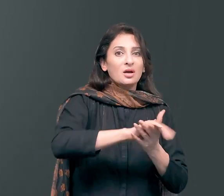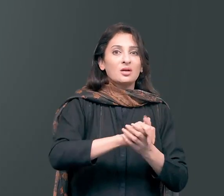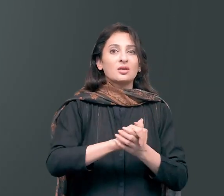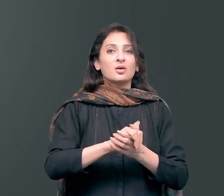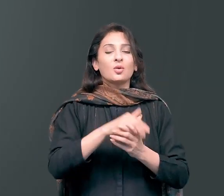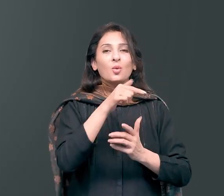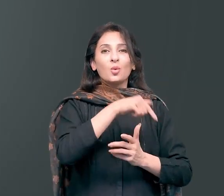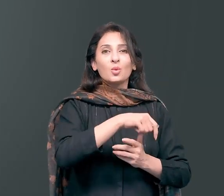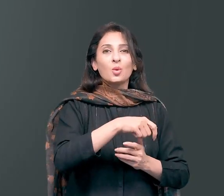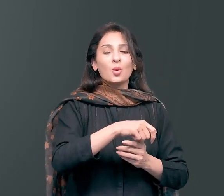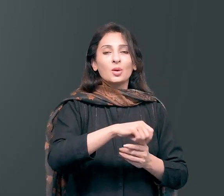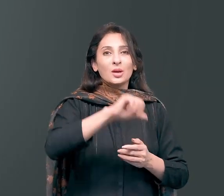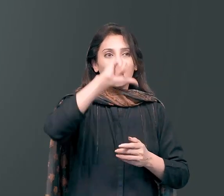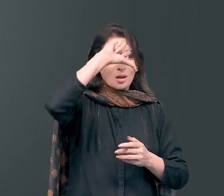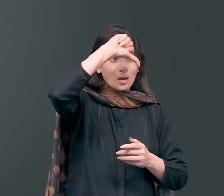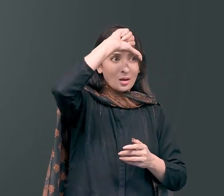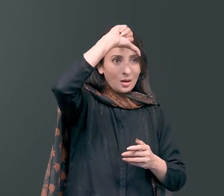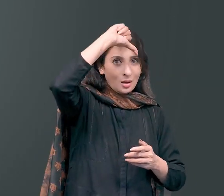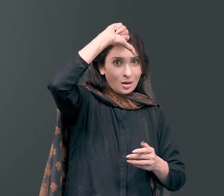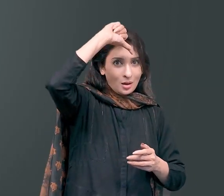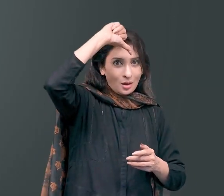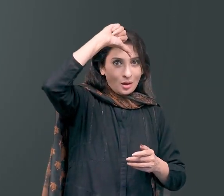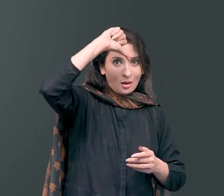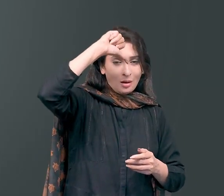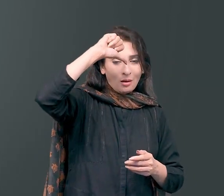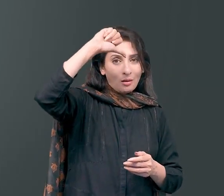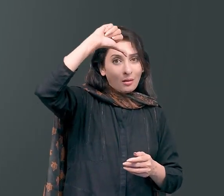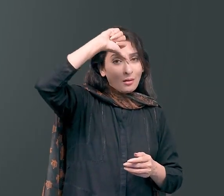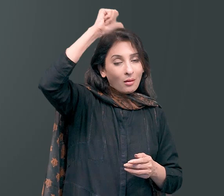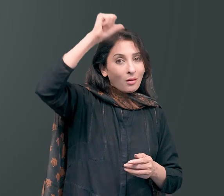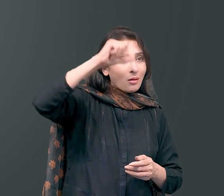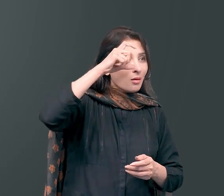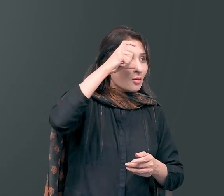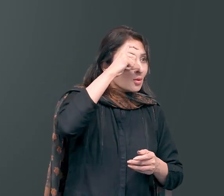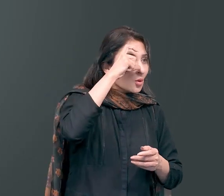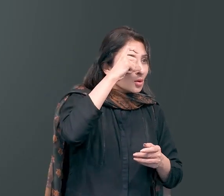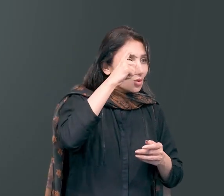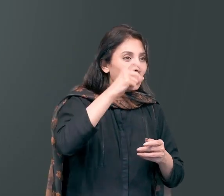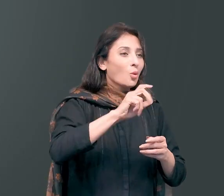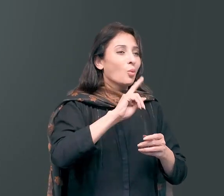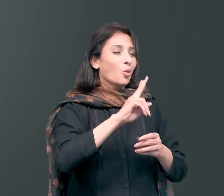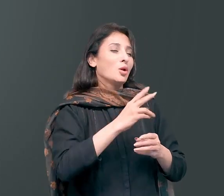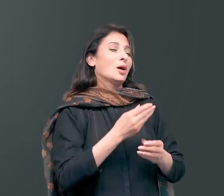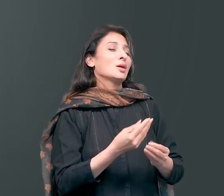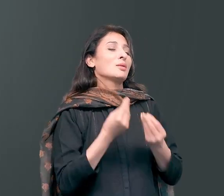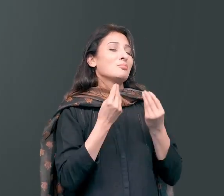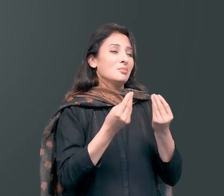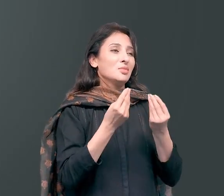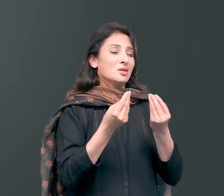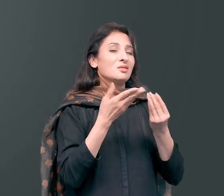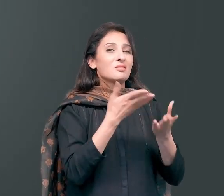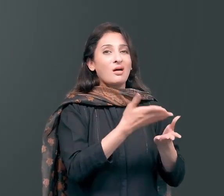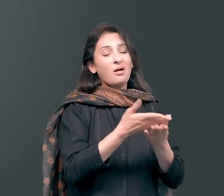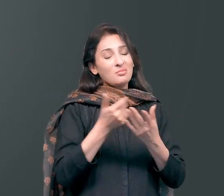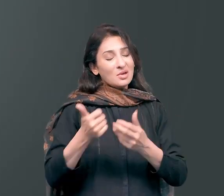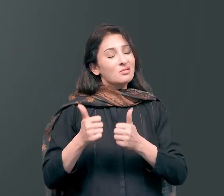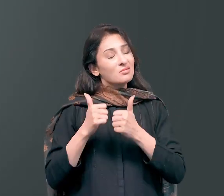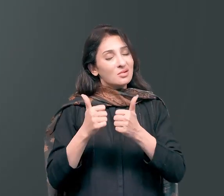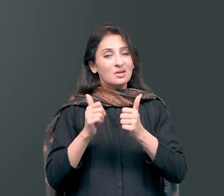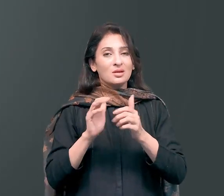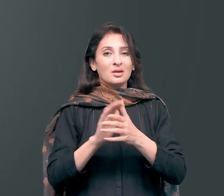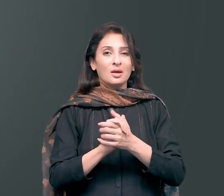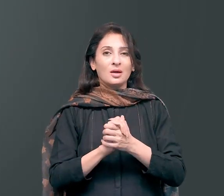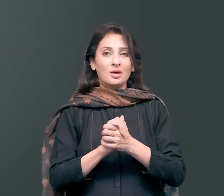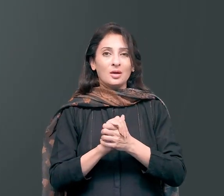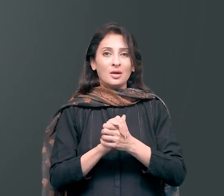نے گاندھی کو منایا کہ آپ لانگ ٹرم پلان کو مان لیجئے۔ شارٹ ٹرم پلان یہ تھا